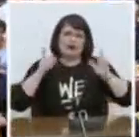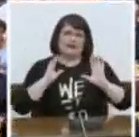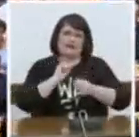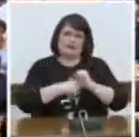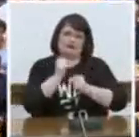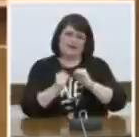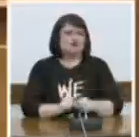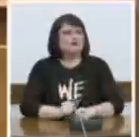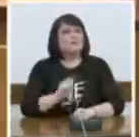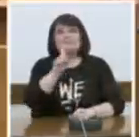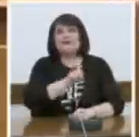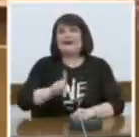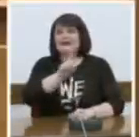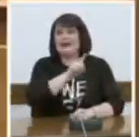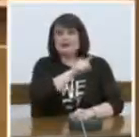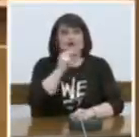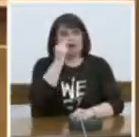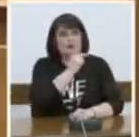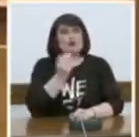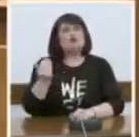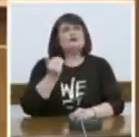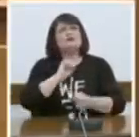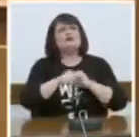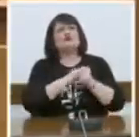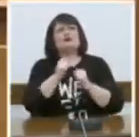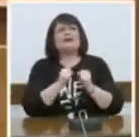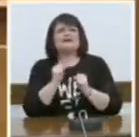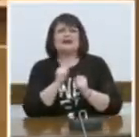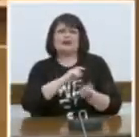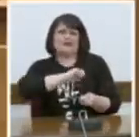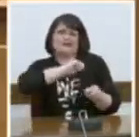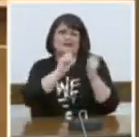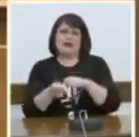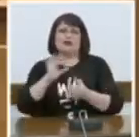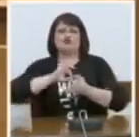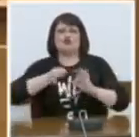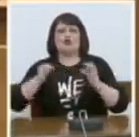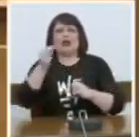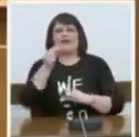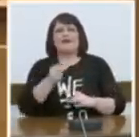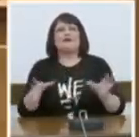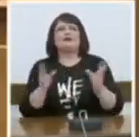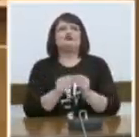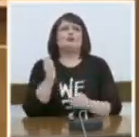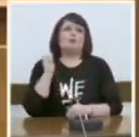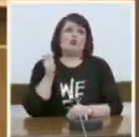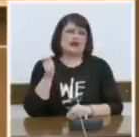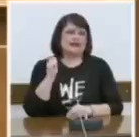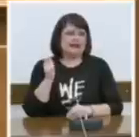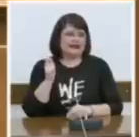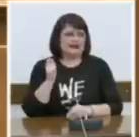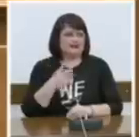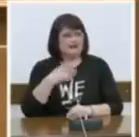Ο κ. Μητσοτάκης προσπάθησε προηγουμένως να αλλάξει λίγο την ιστορία σε κάποια θέματα πολιτικής ιστορίας. Θέλει να ξεχάσουμε τι έγινε